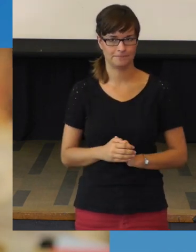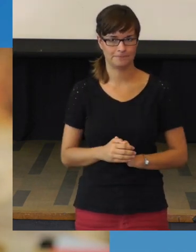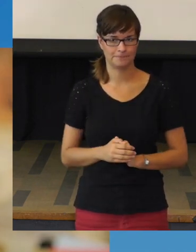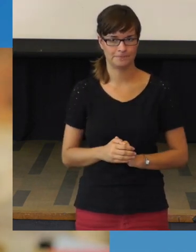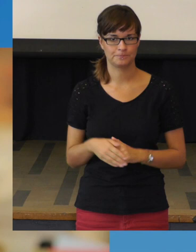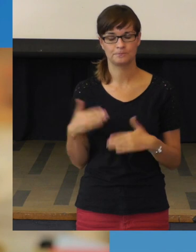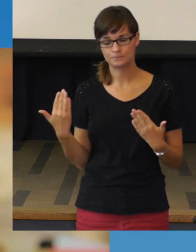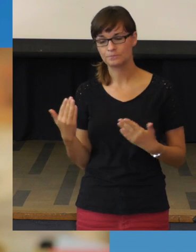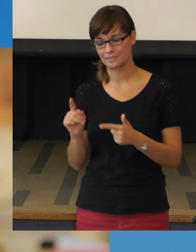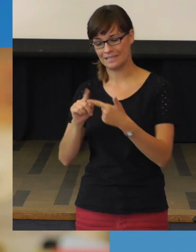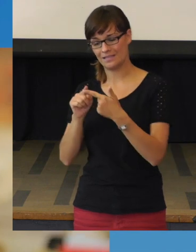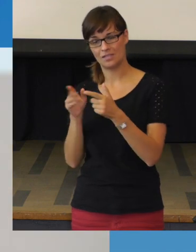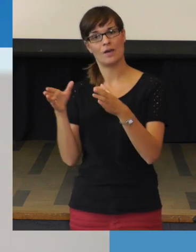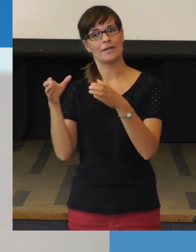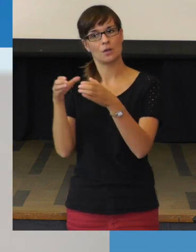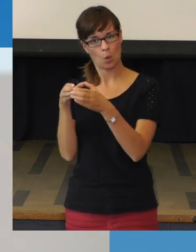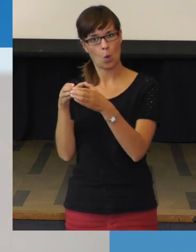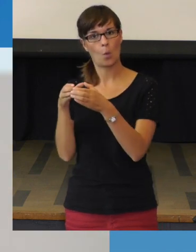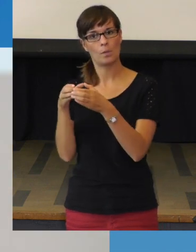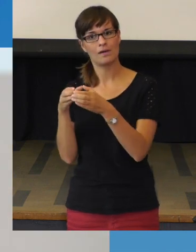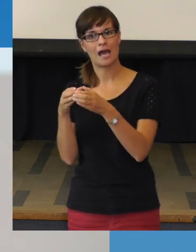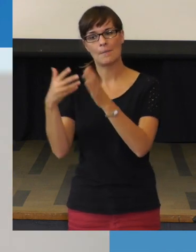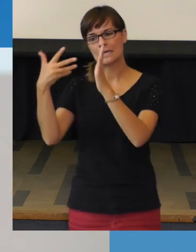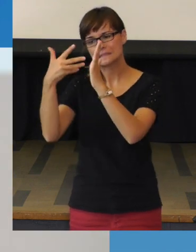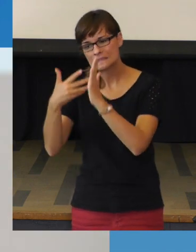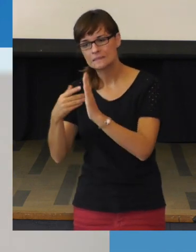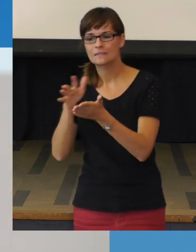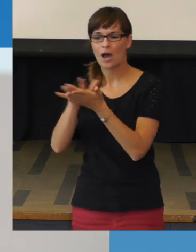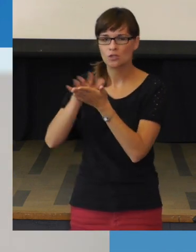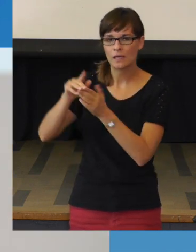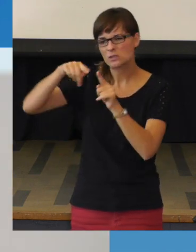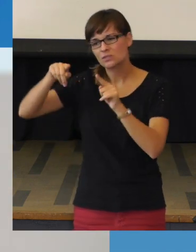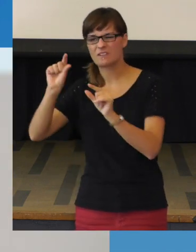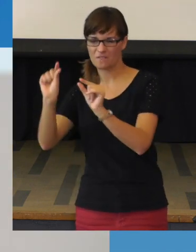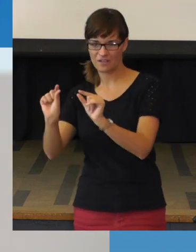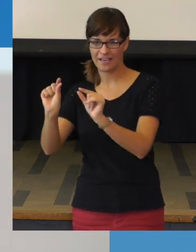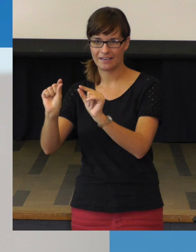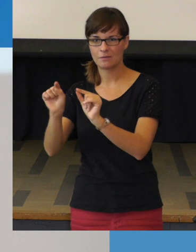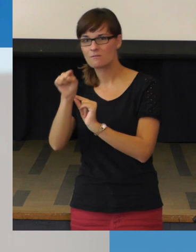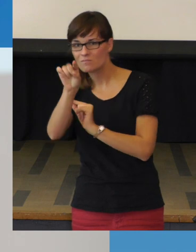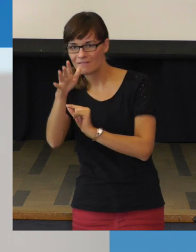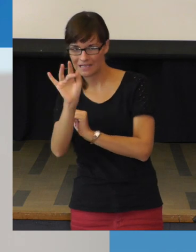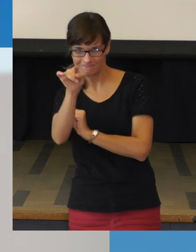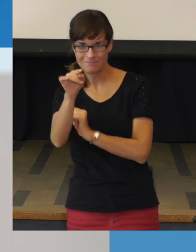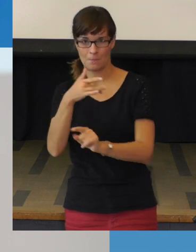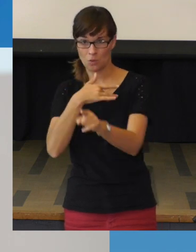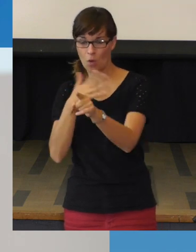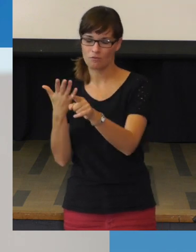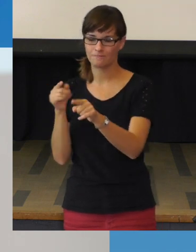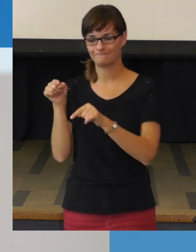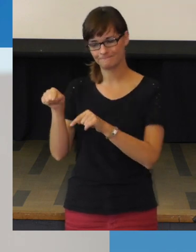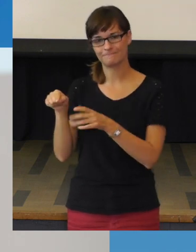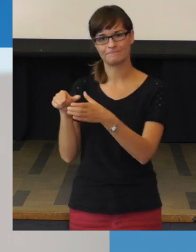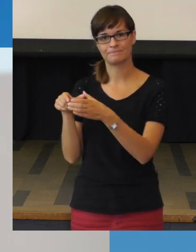Gruppe, wo die Datenlage dünner ist, sind die Patienten, wie es bei Ihnen zu sein scheint,